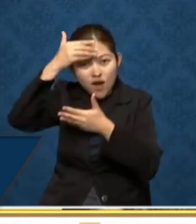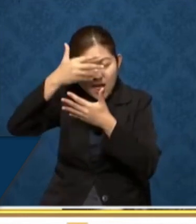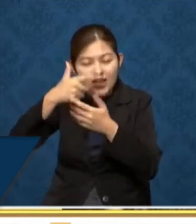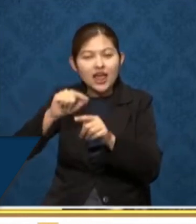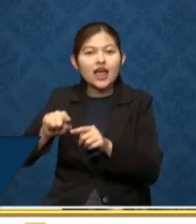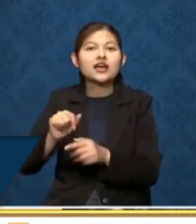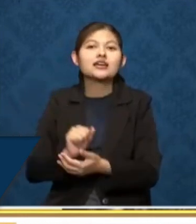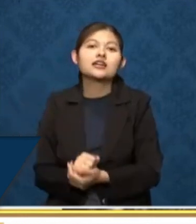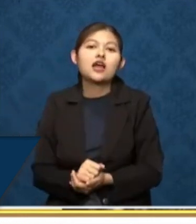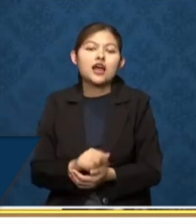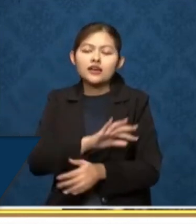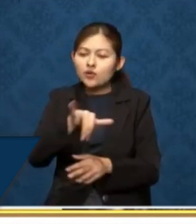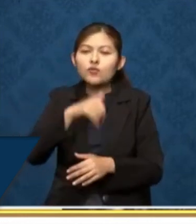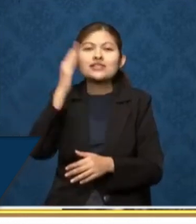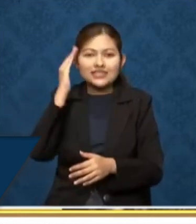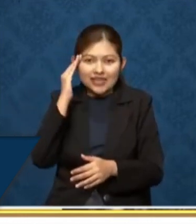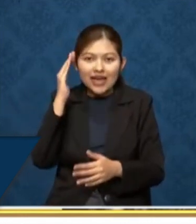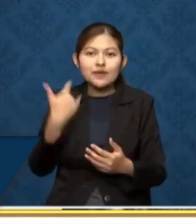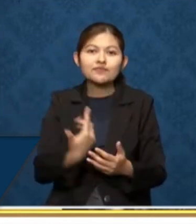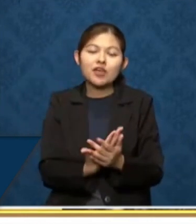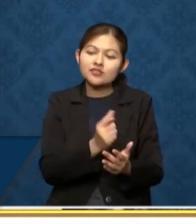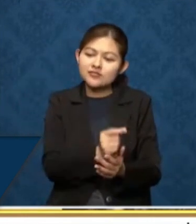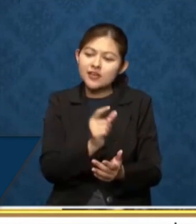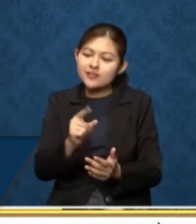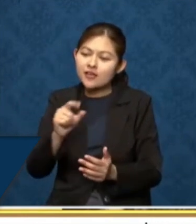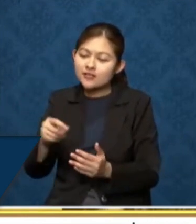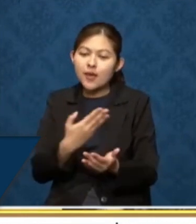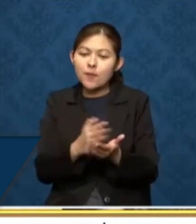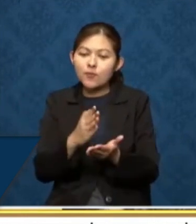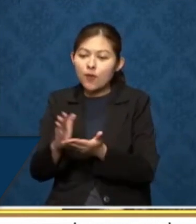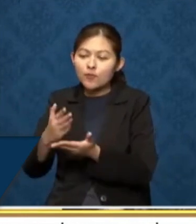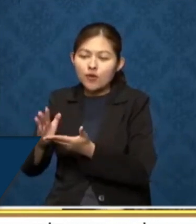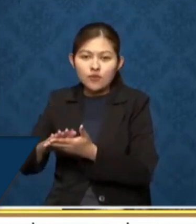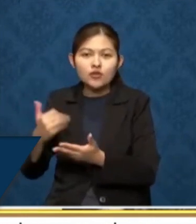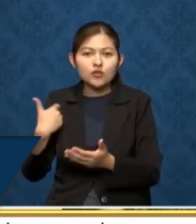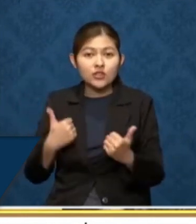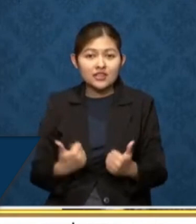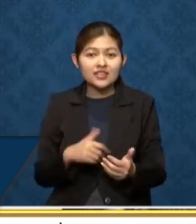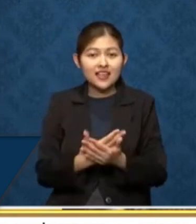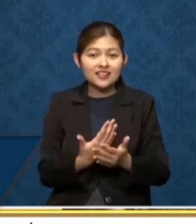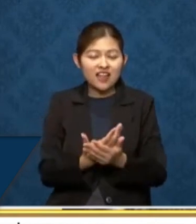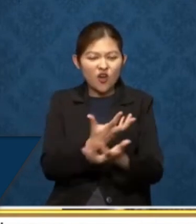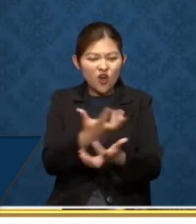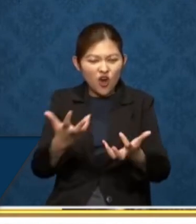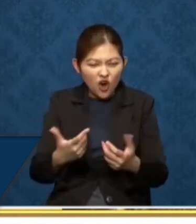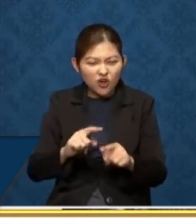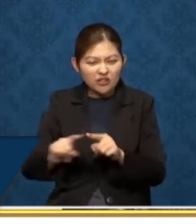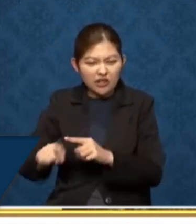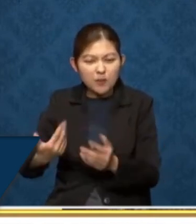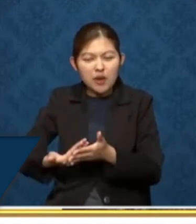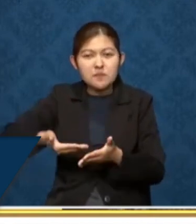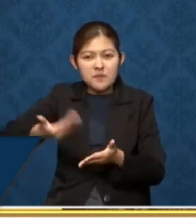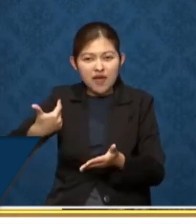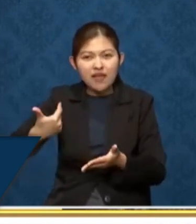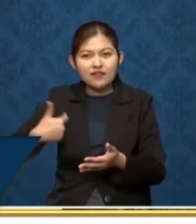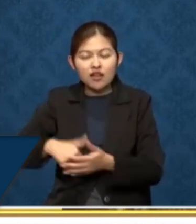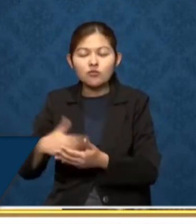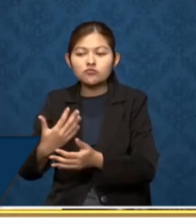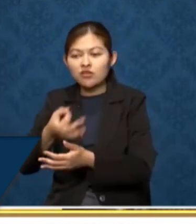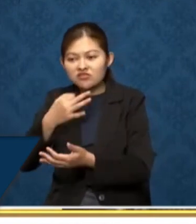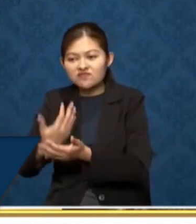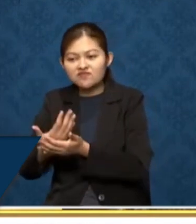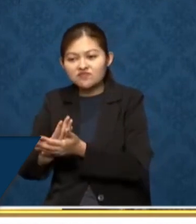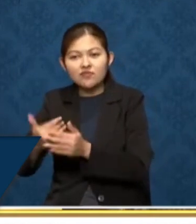นมีรายจ่ายที่ต้องจ่ายค่ะท่ามกลางสภาพแวดล้อมตอนนี้ที่ปัญหาค่าครองชีพสูงขึ้นรายจ่ายต้องสูงขึ้นเป็นเรื่องธรรมดา